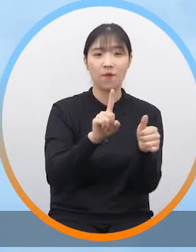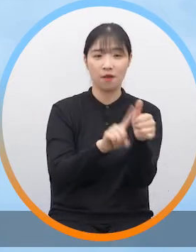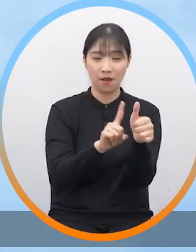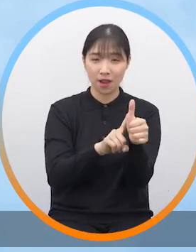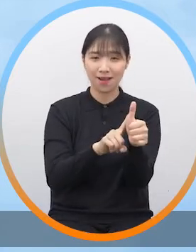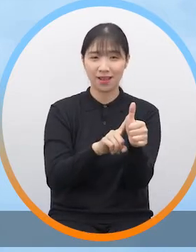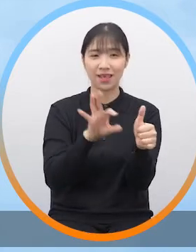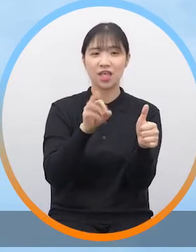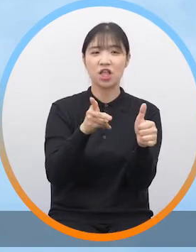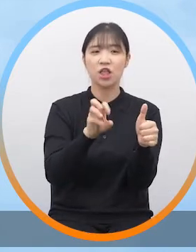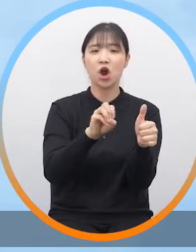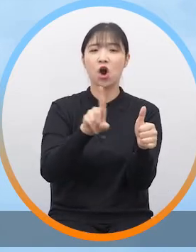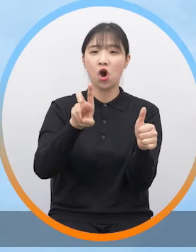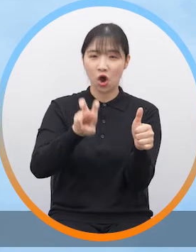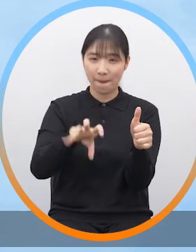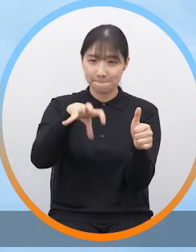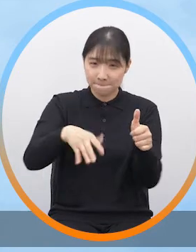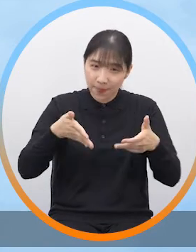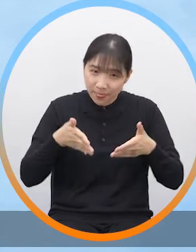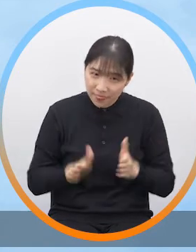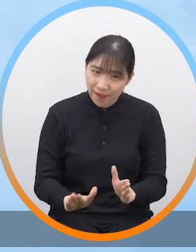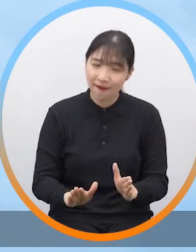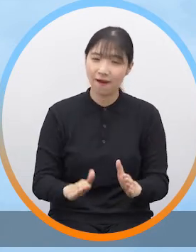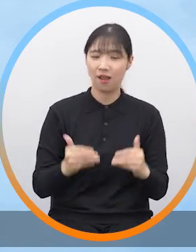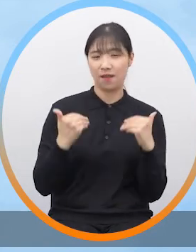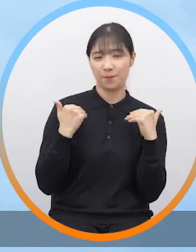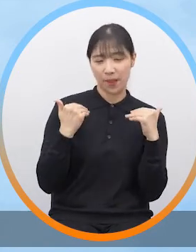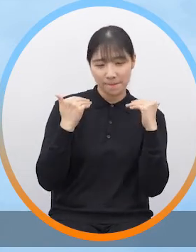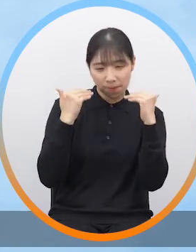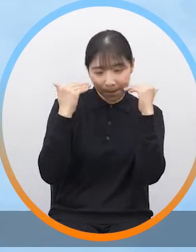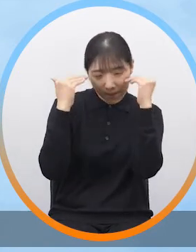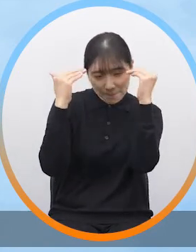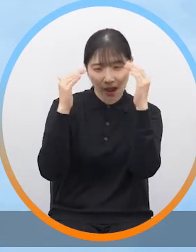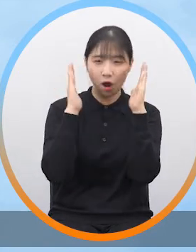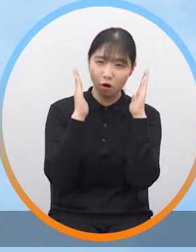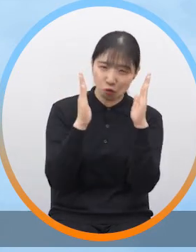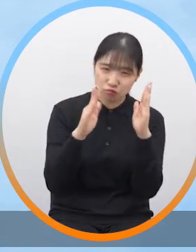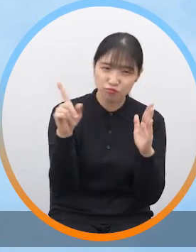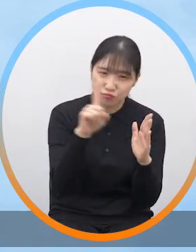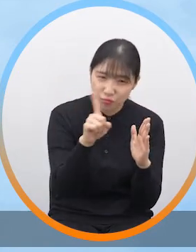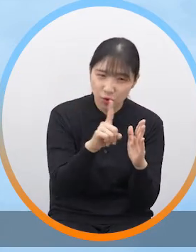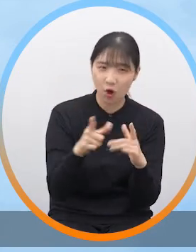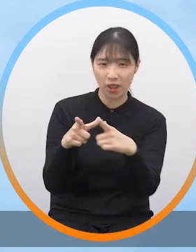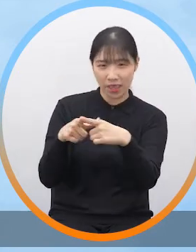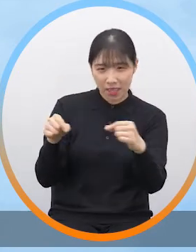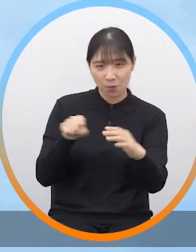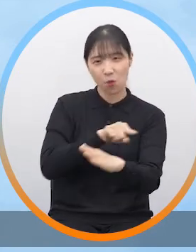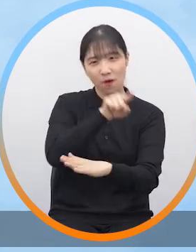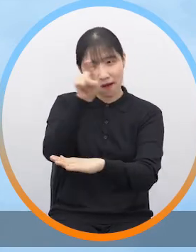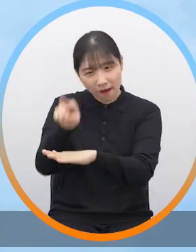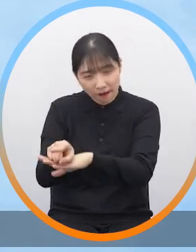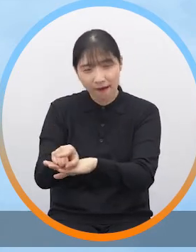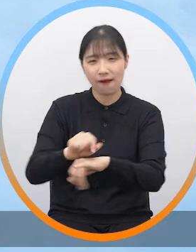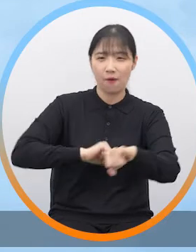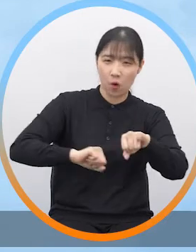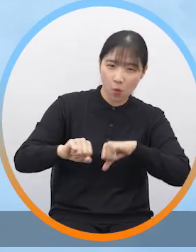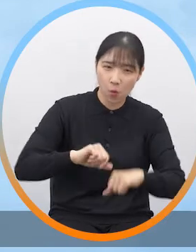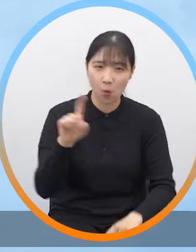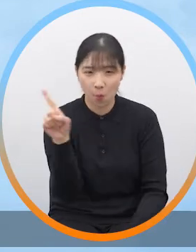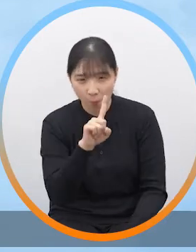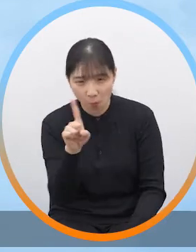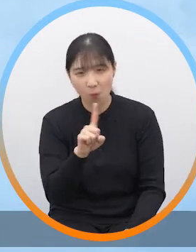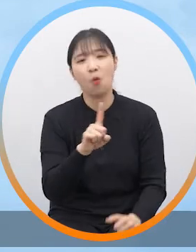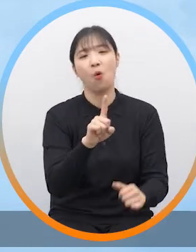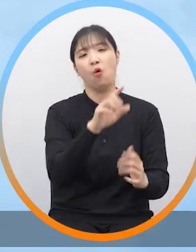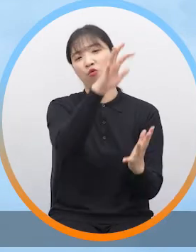왕인이 영암에서 태어났고, 영암에서 성장하면서 어떤 공부를 했고, 일본으로 건너가서 어떤 활동을 했고,